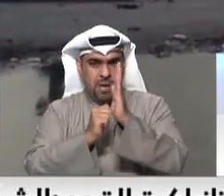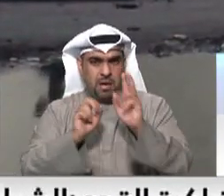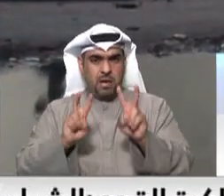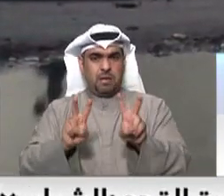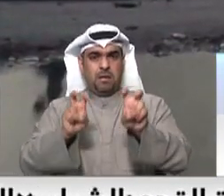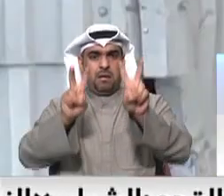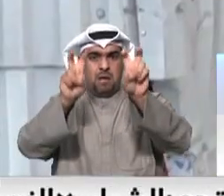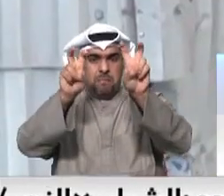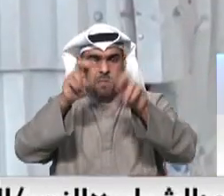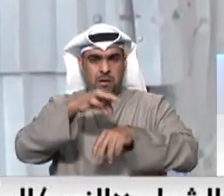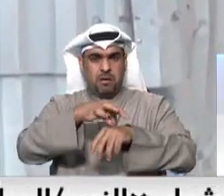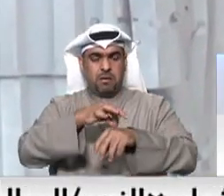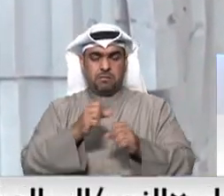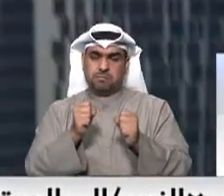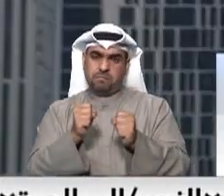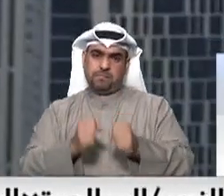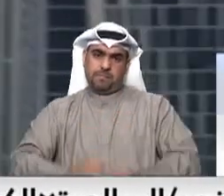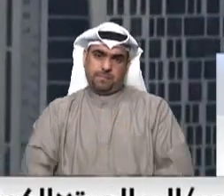انحاء